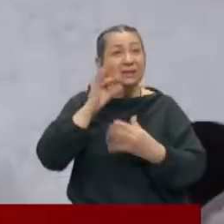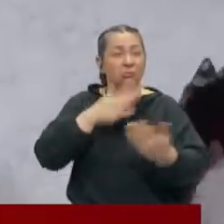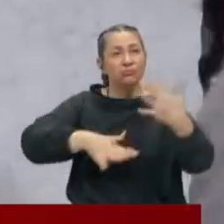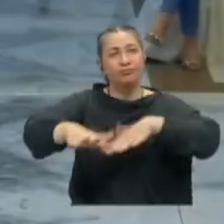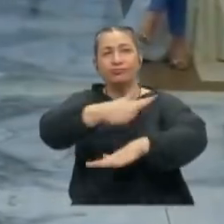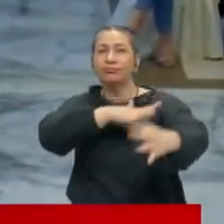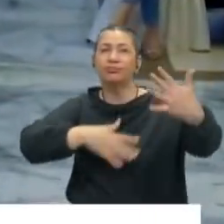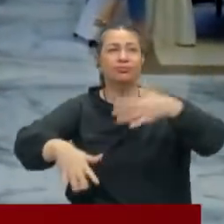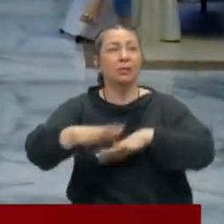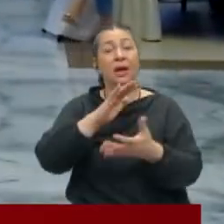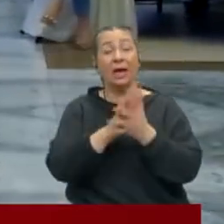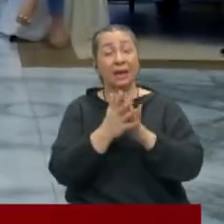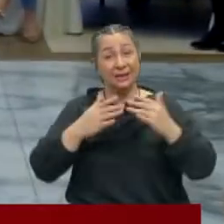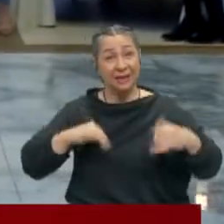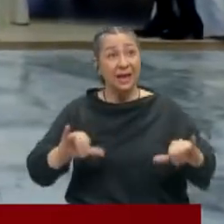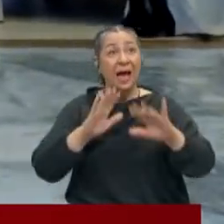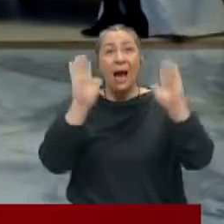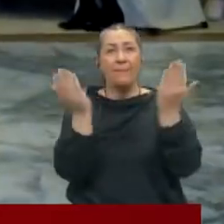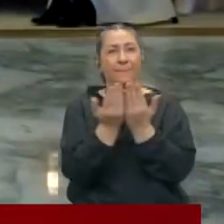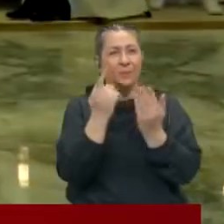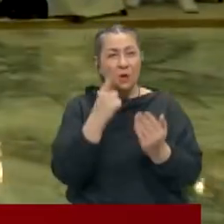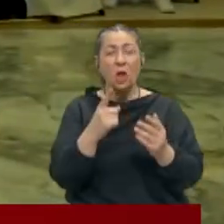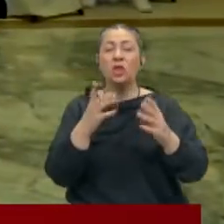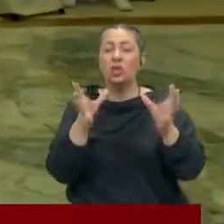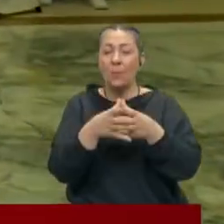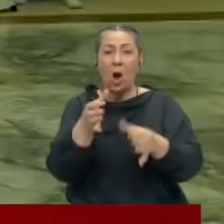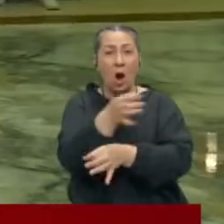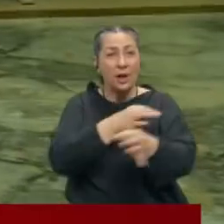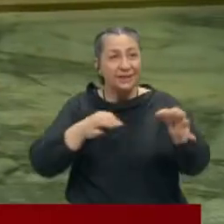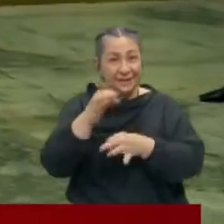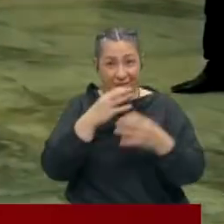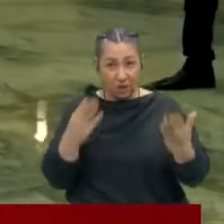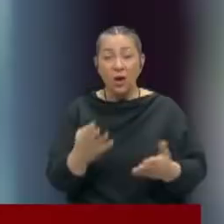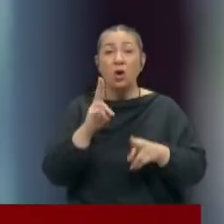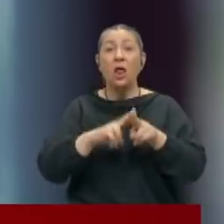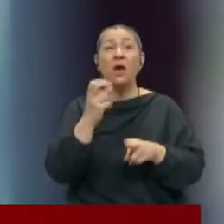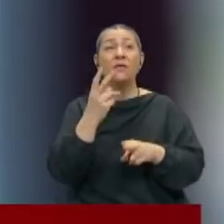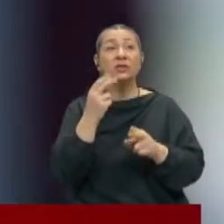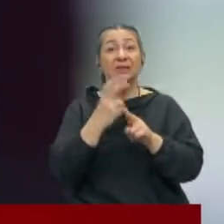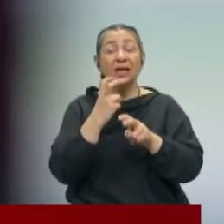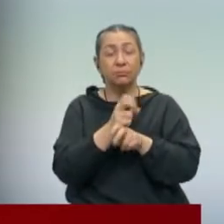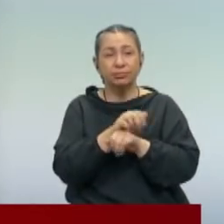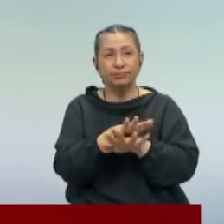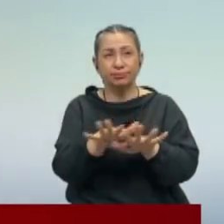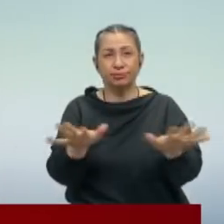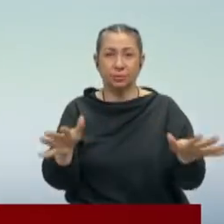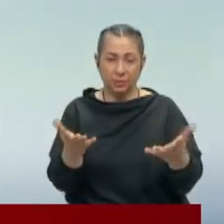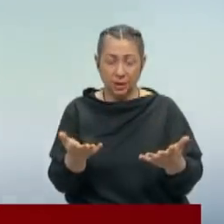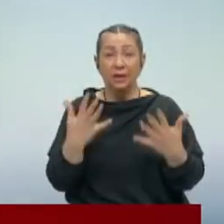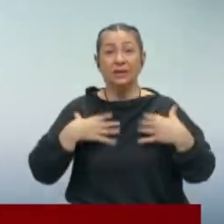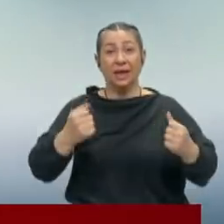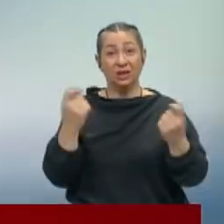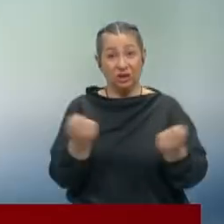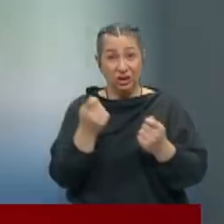trafiği artacak. Kar tatilinde kapalı alanlarda toplu organizasyonlarla virüs tehlikesini yaymaya devam ediyor.